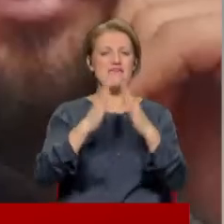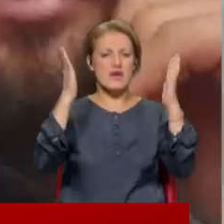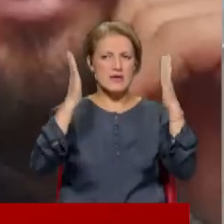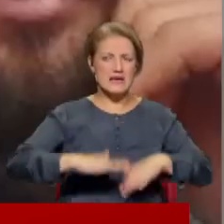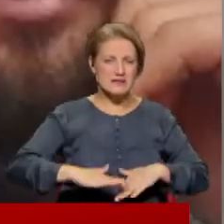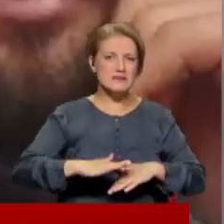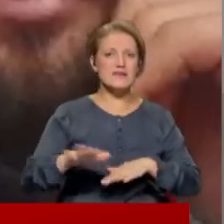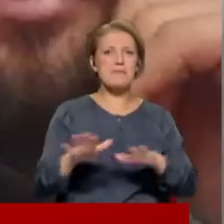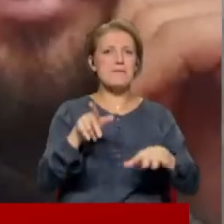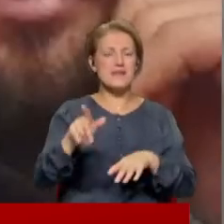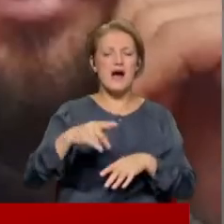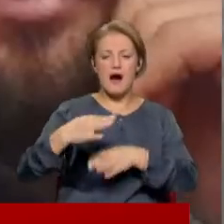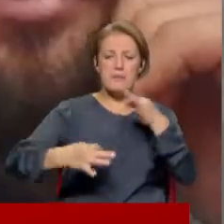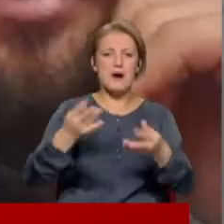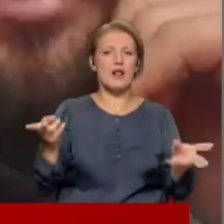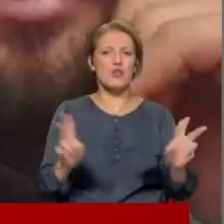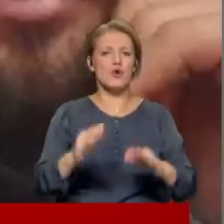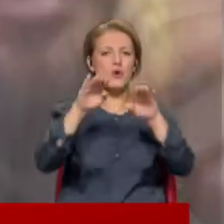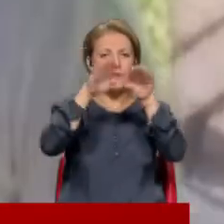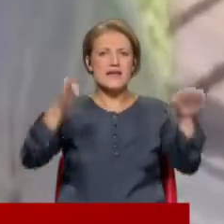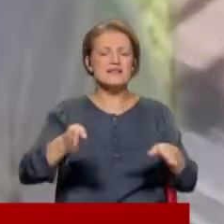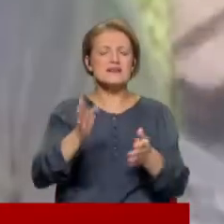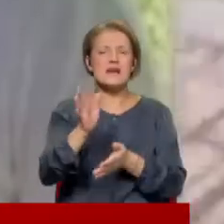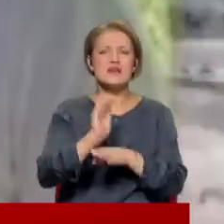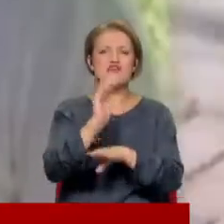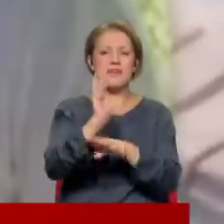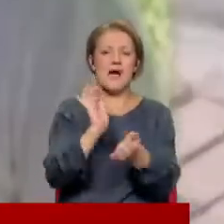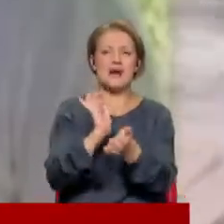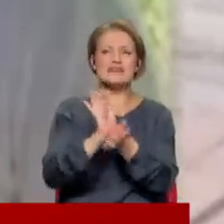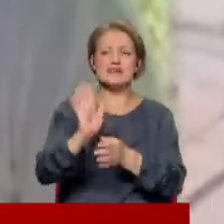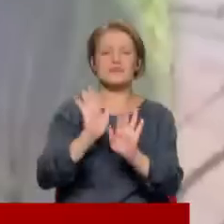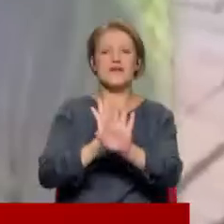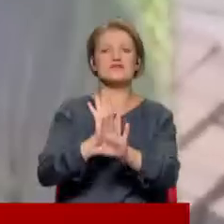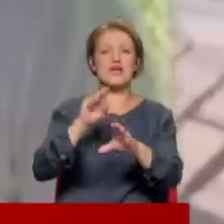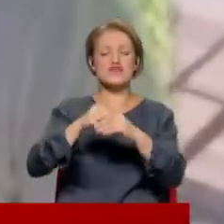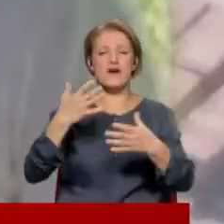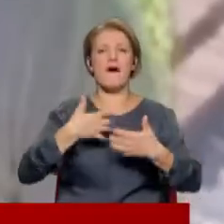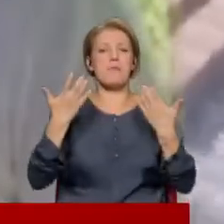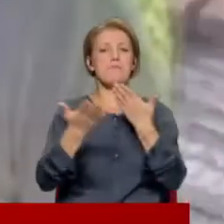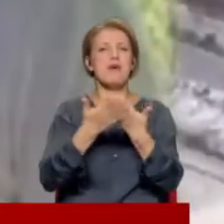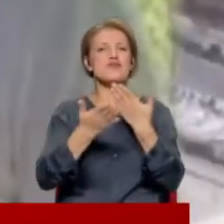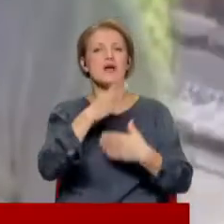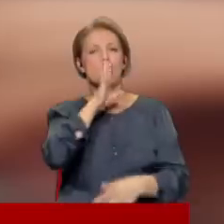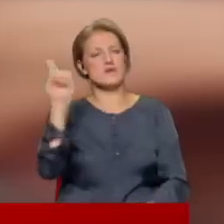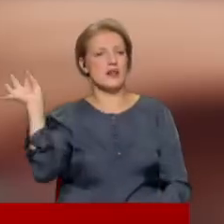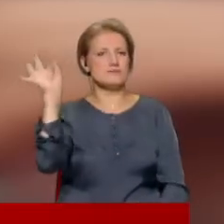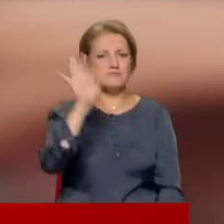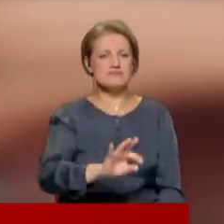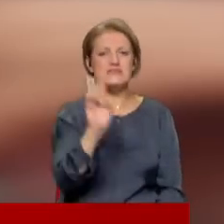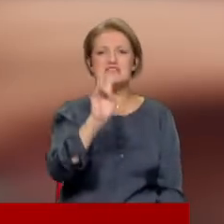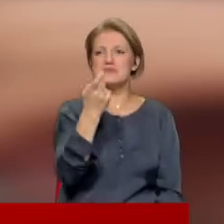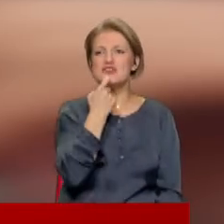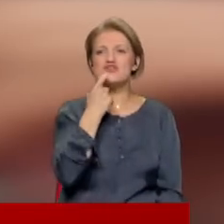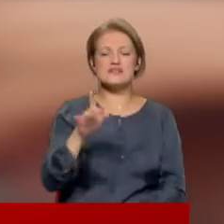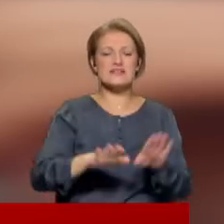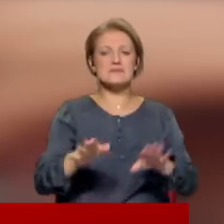yıkıldı, yakınlarını kaybetti. Konteynerde yaşayan ailesine destek için Kahramanmaraş'tan Kocaeli Derince'ye geldi. 20